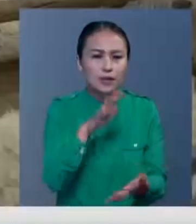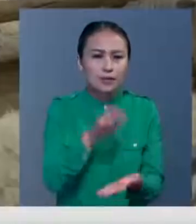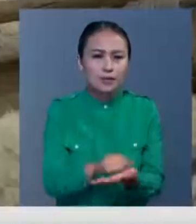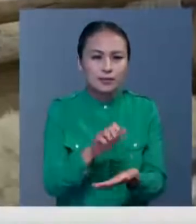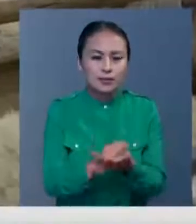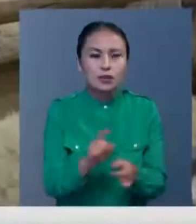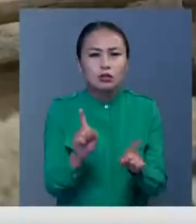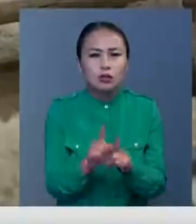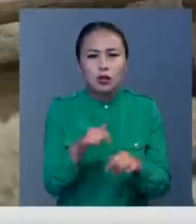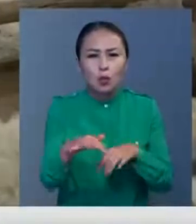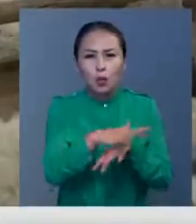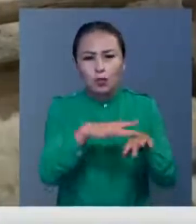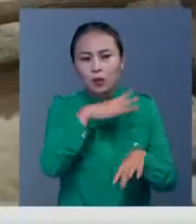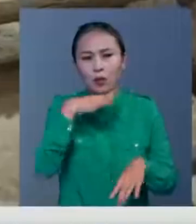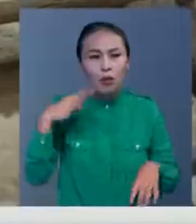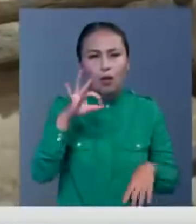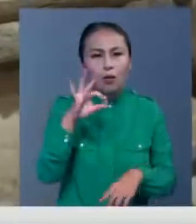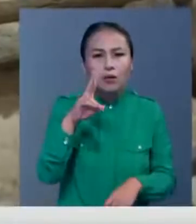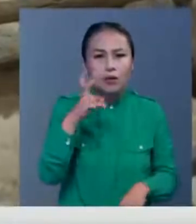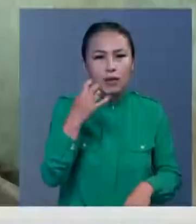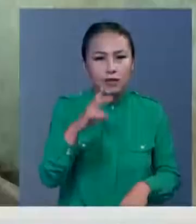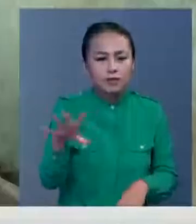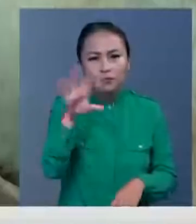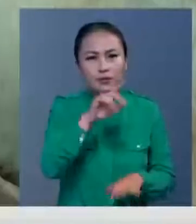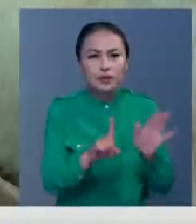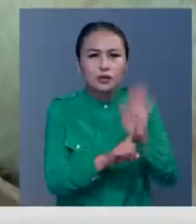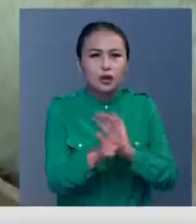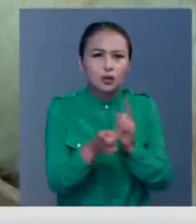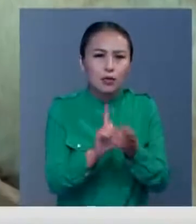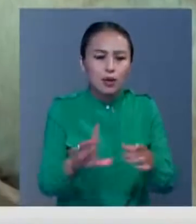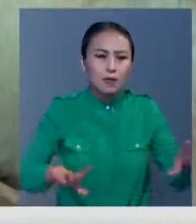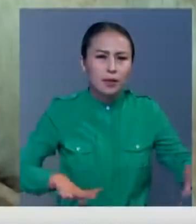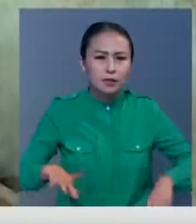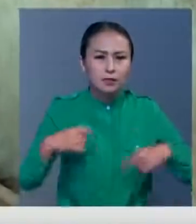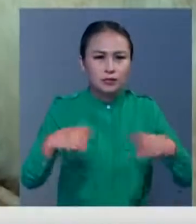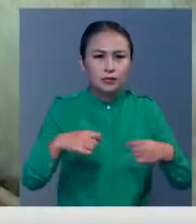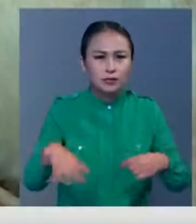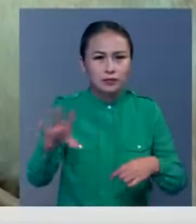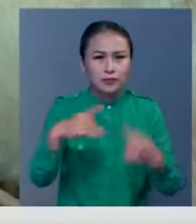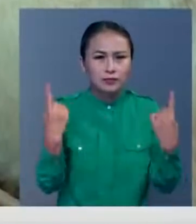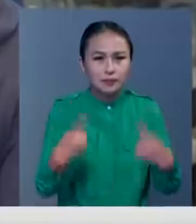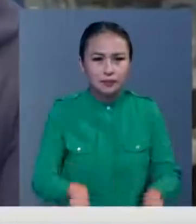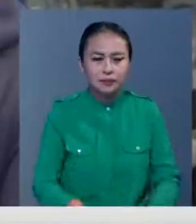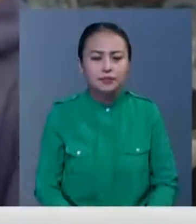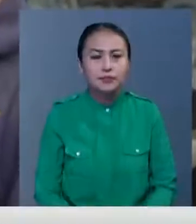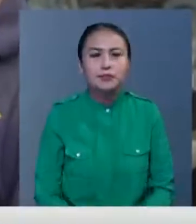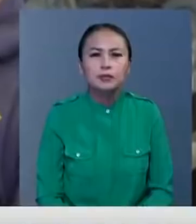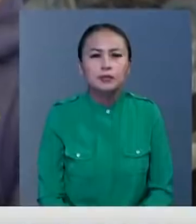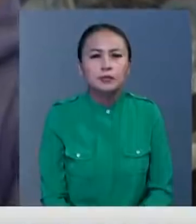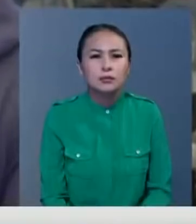айтуынша, халықтың көптеп онлайн құрбан шалу әдісіне өтуі базардағы сауданы әбден әлсіретті.